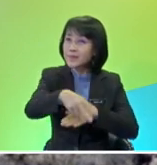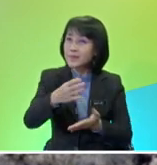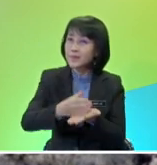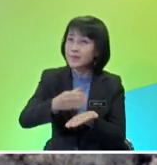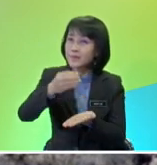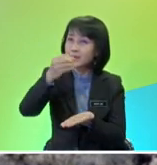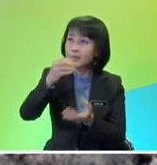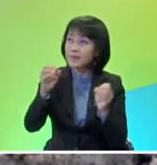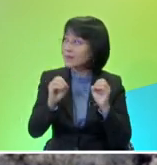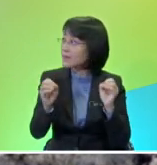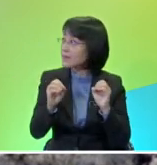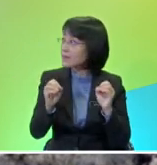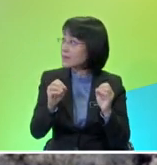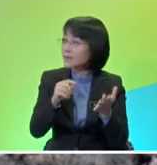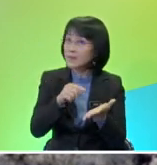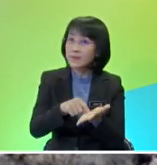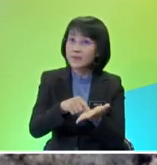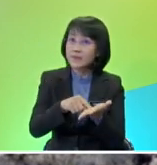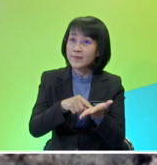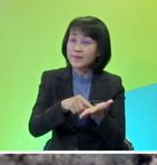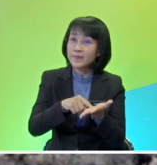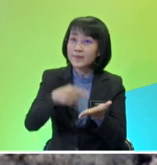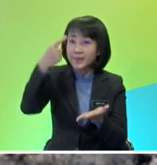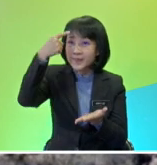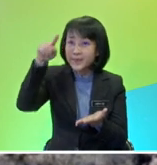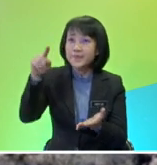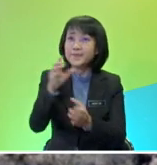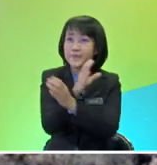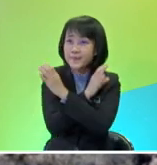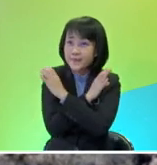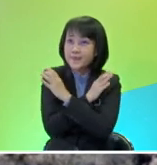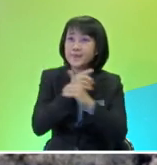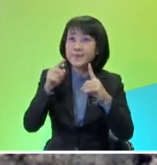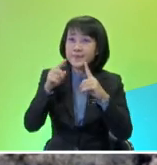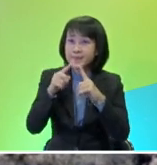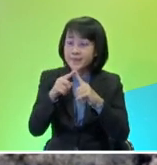yang kosong ini demi cinta kepada alam sekitar.